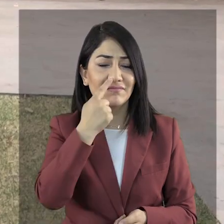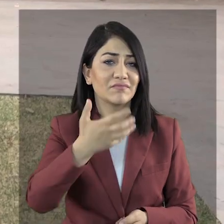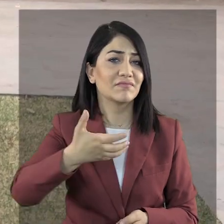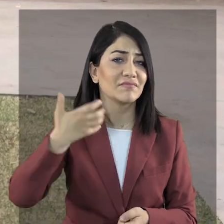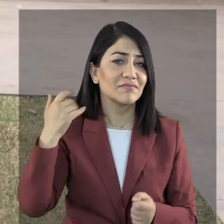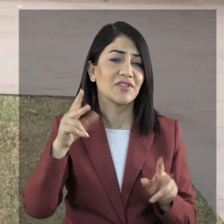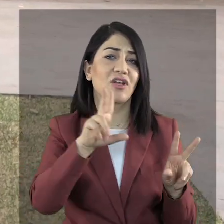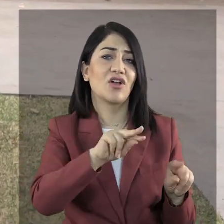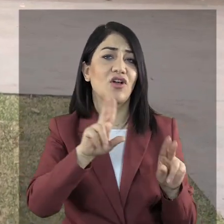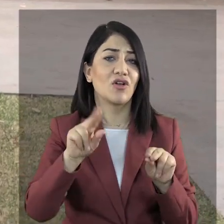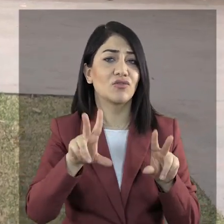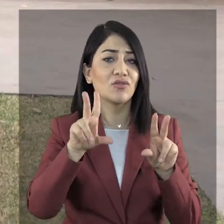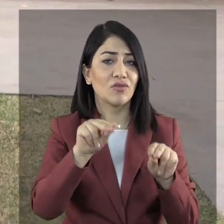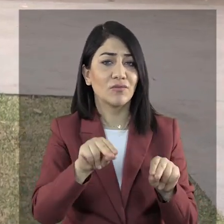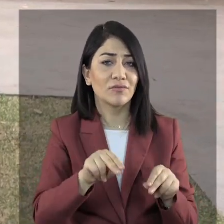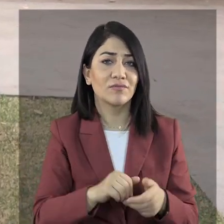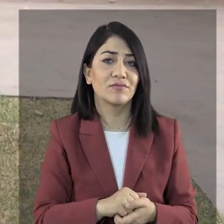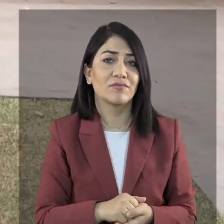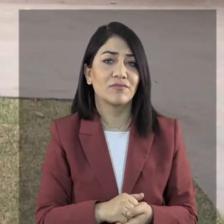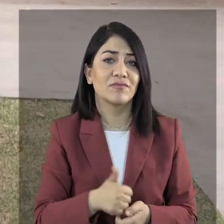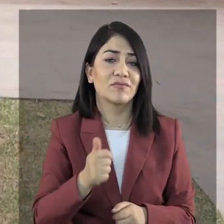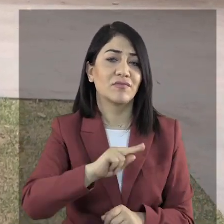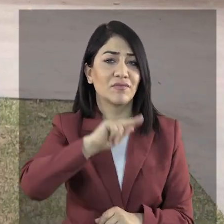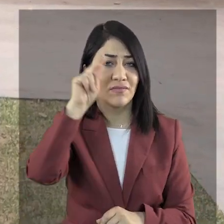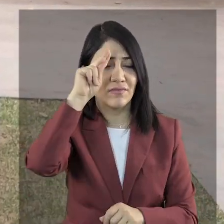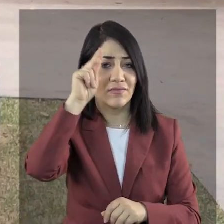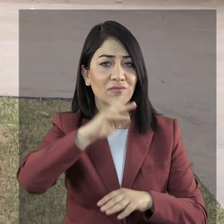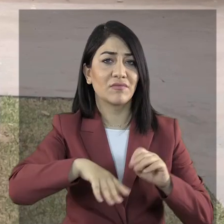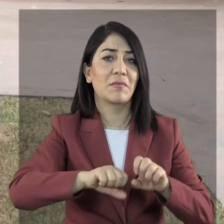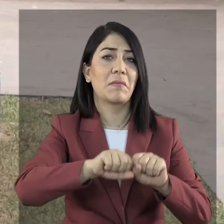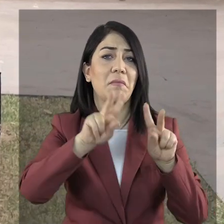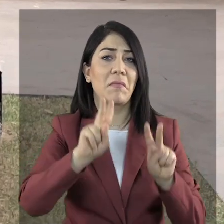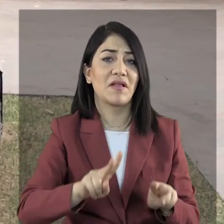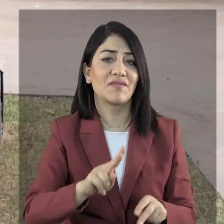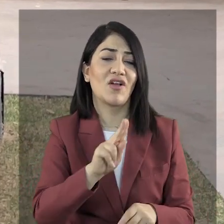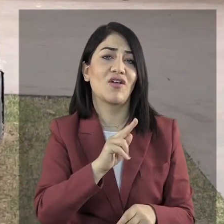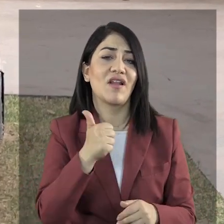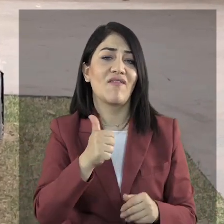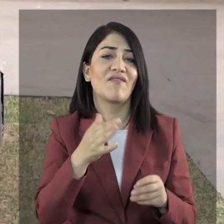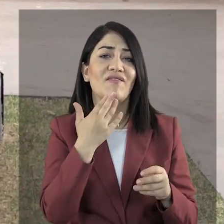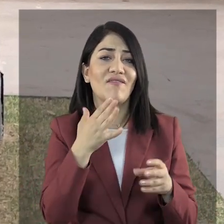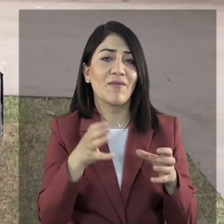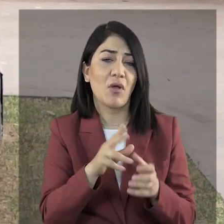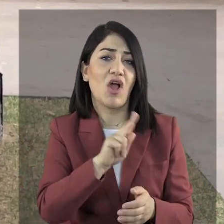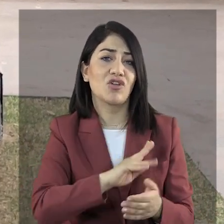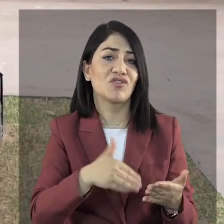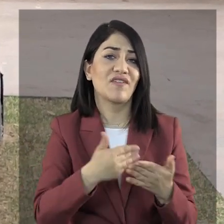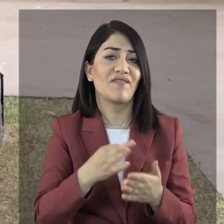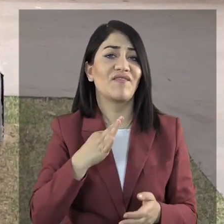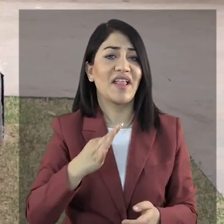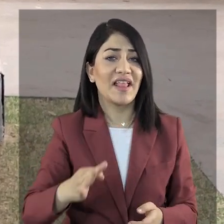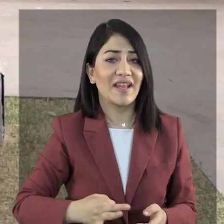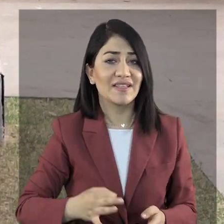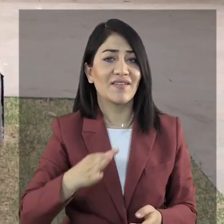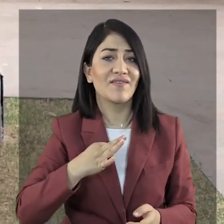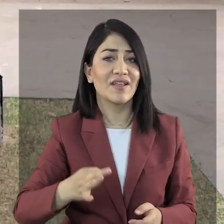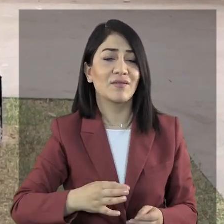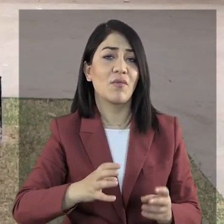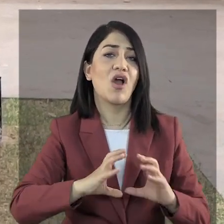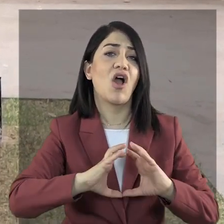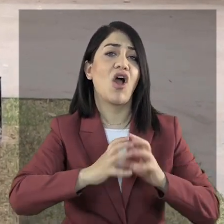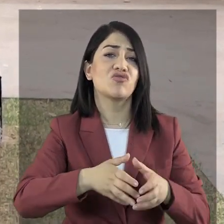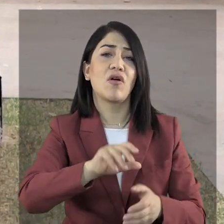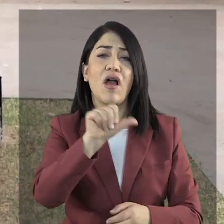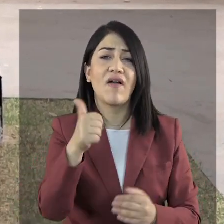Վերջին հաջողությունս երևի թե նշեմ, դա Ֆրանսիայում պրակտիկա անցնելն ու հենց այնտեղից աշխատանքի առաջարկ ստանալը, քանի որ Ֆրանսիան դինելով աշխարհում